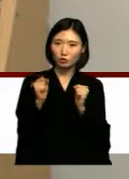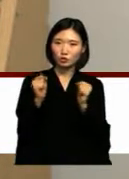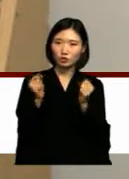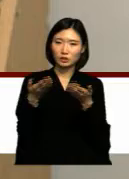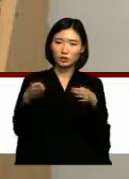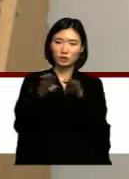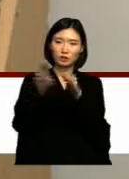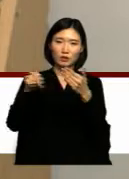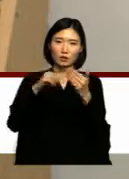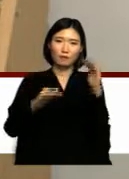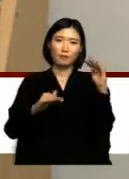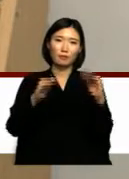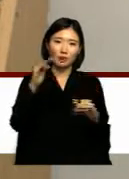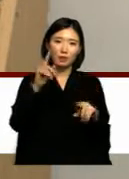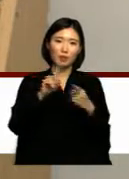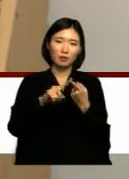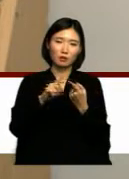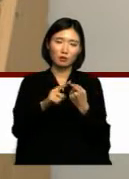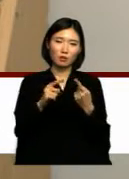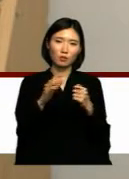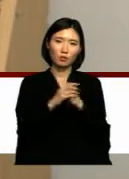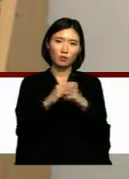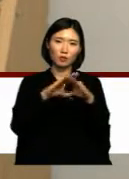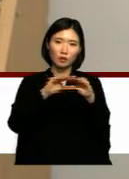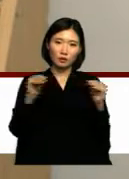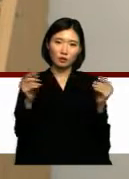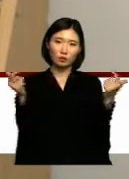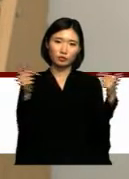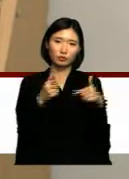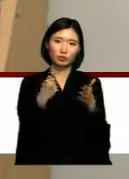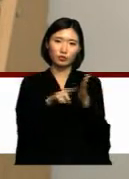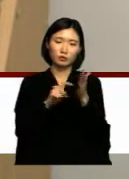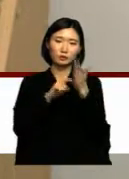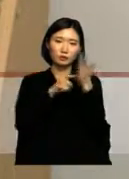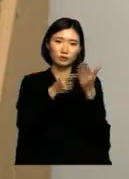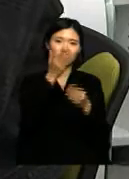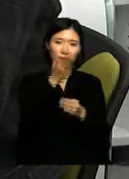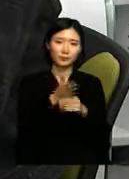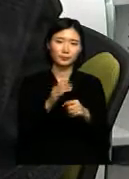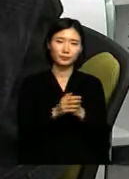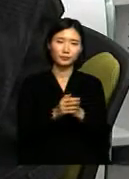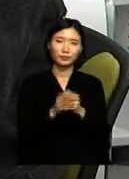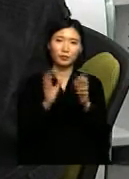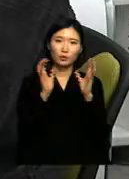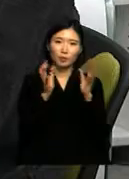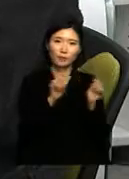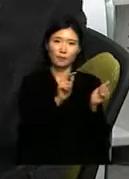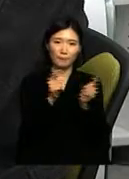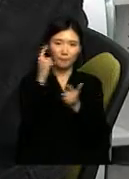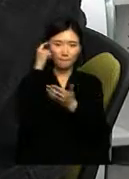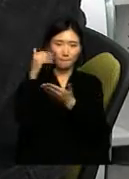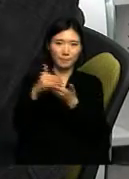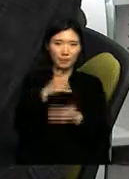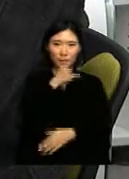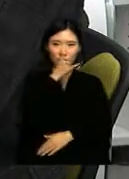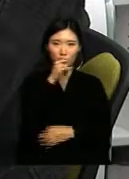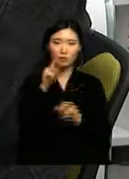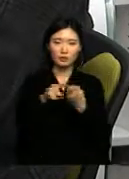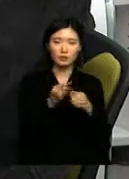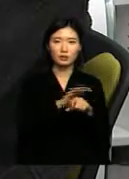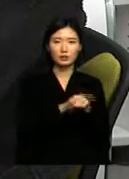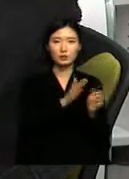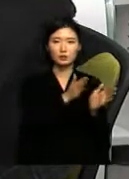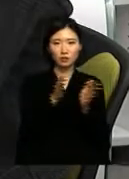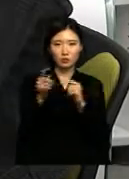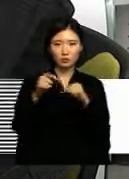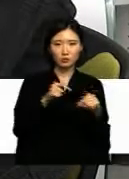내에 격차는 격차대로 좀 해소하는 방법으로 추진을 하고 있었던 거죠. 토론회에서 다양한 의견들이 나왔고, 이를 이제 잘 정리해서